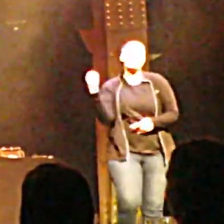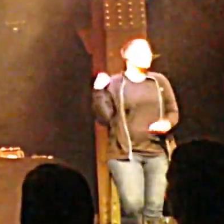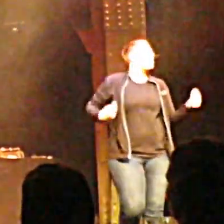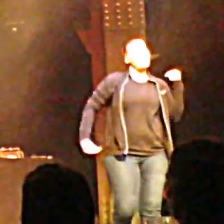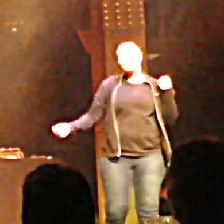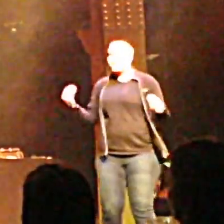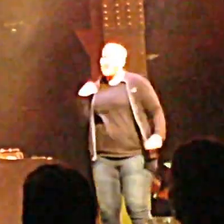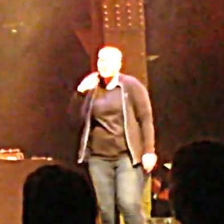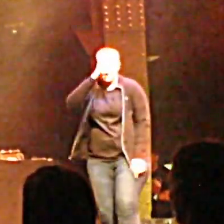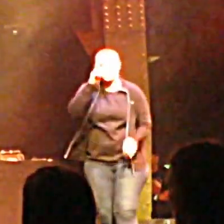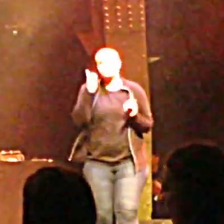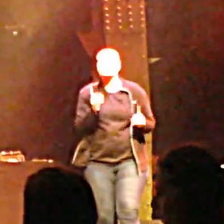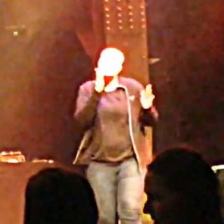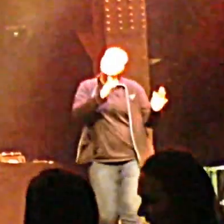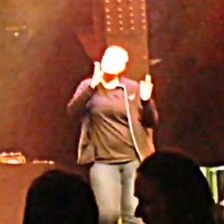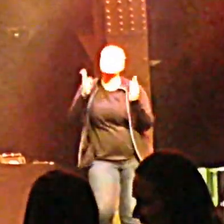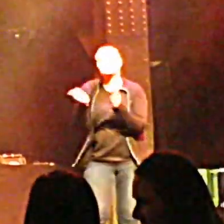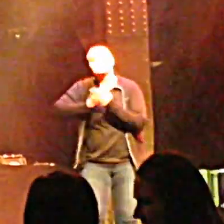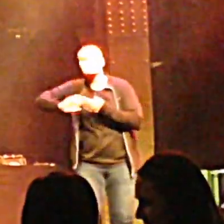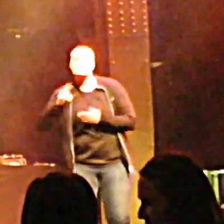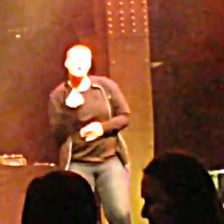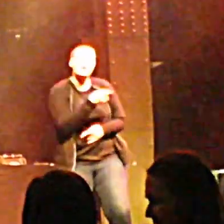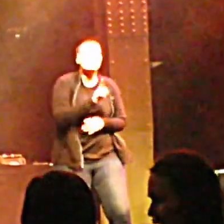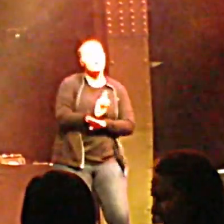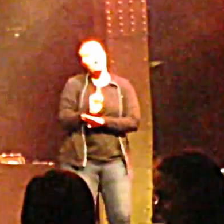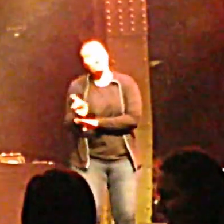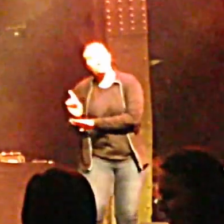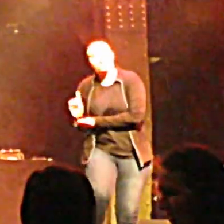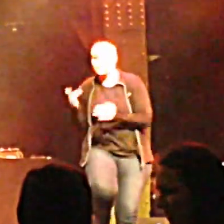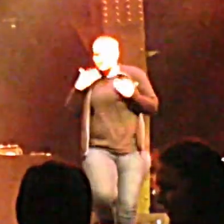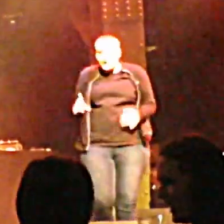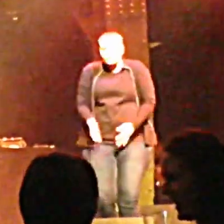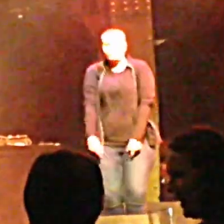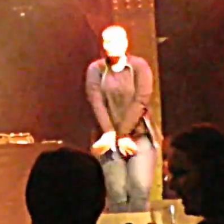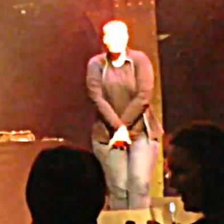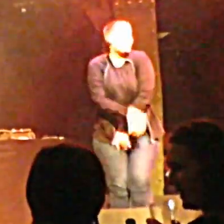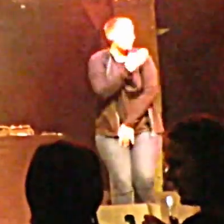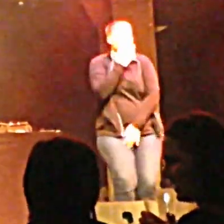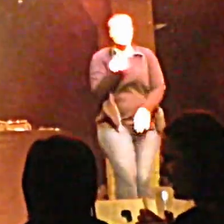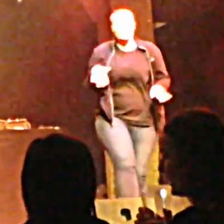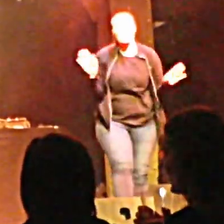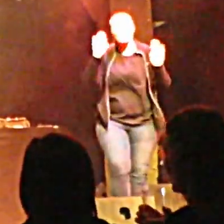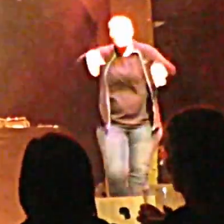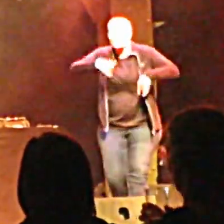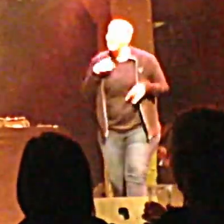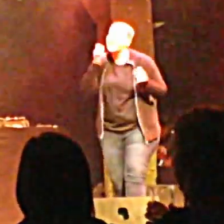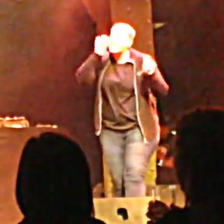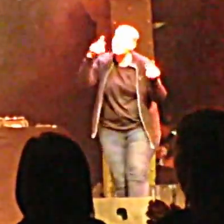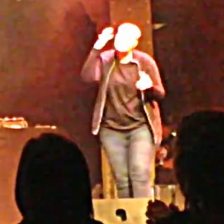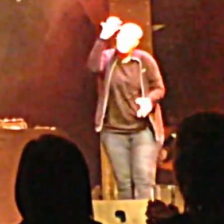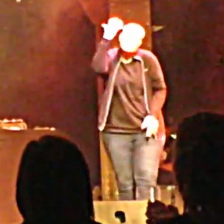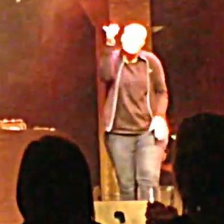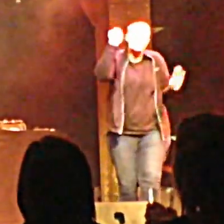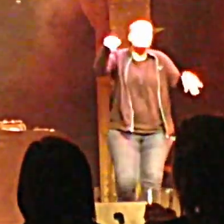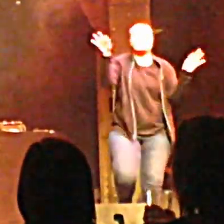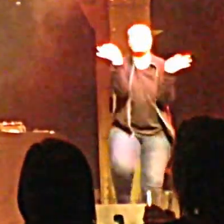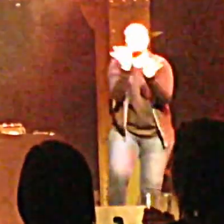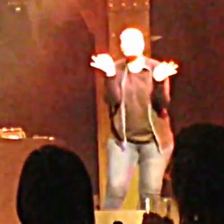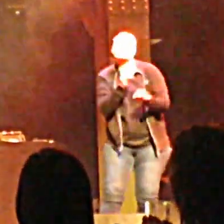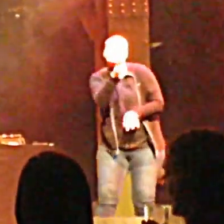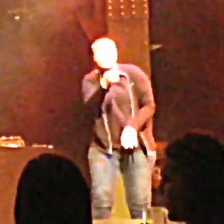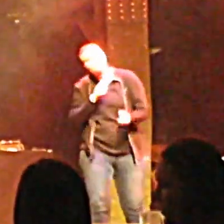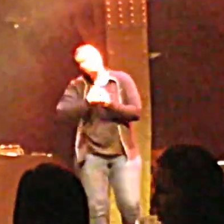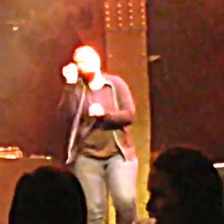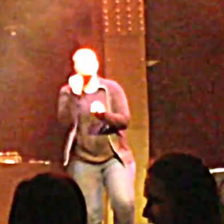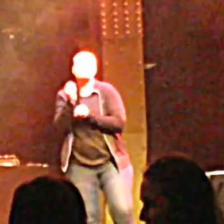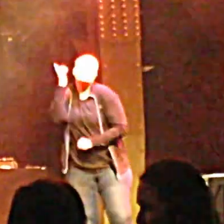eindeutig kreuz und kär. Es fließt im Sekundentakt, später faserlackt. Erwach aus deinem Sekundenschlaf, völlig abstrakt. Geh deinen Weg, lass dich